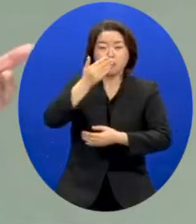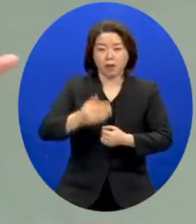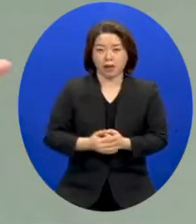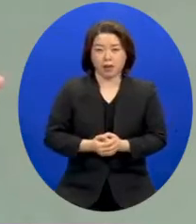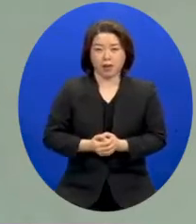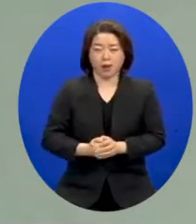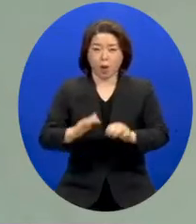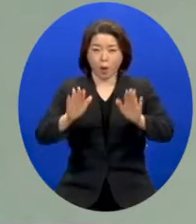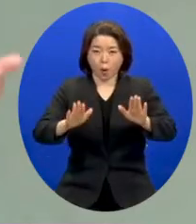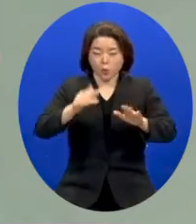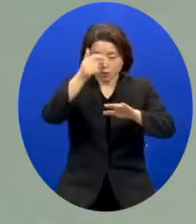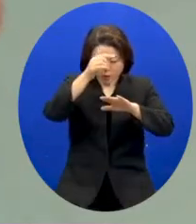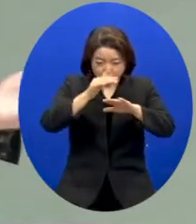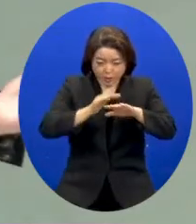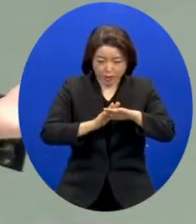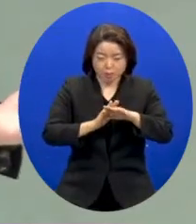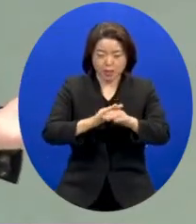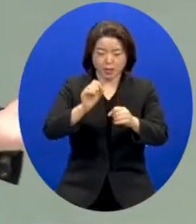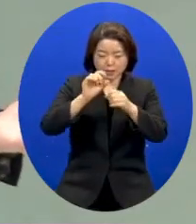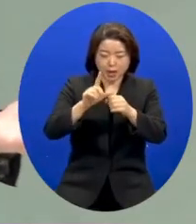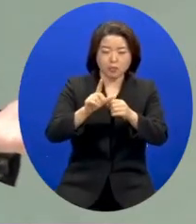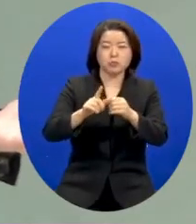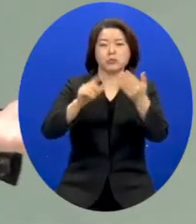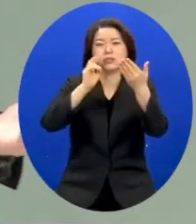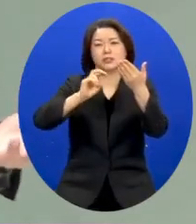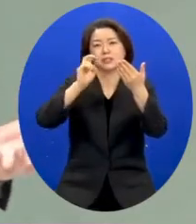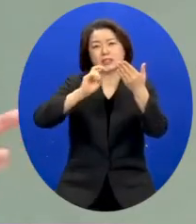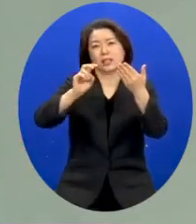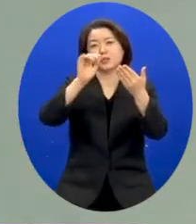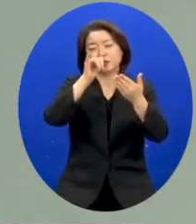하나님께 드리는 예배의 거의 대부분은 찬송인 것입니다.